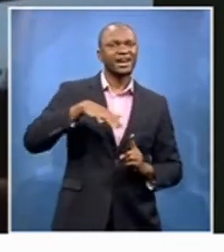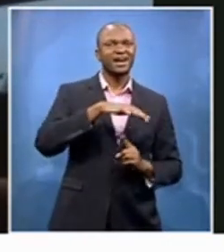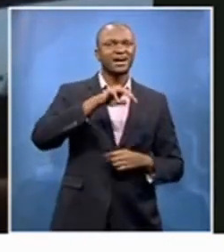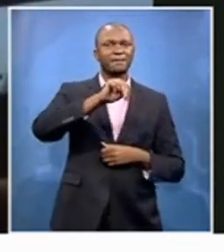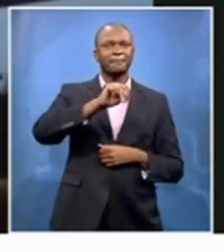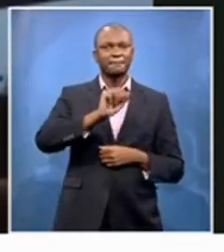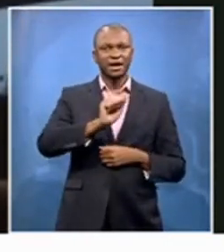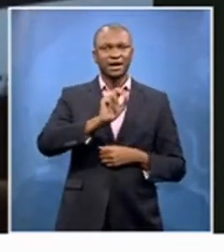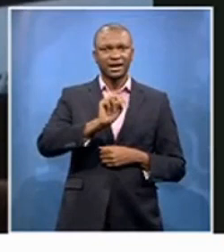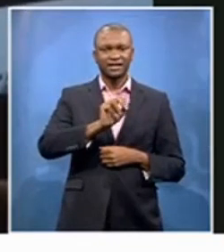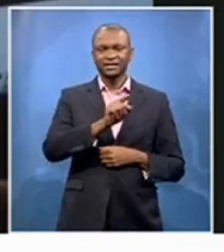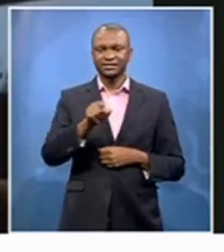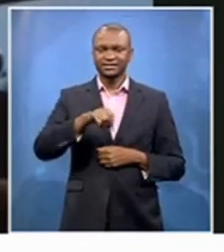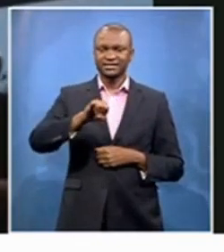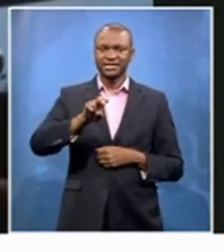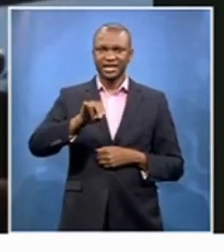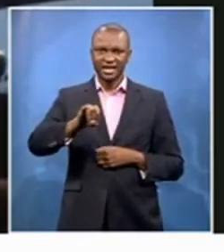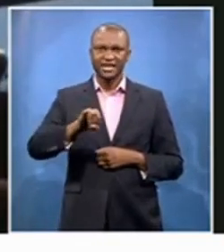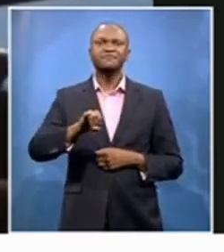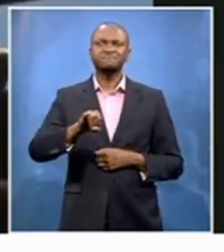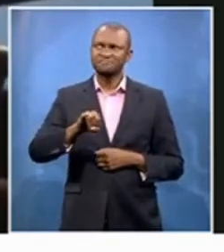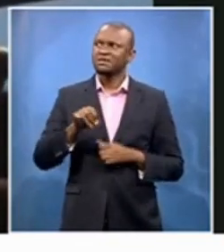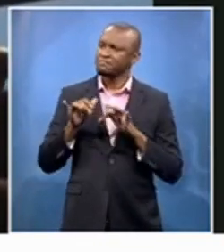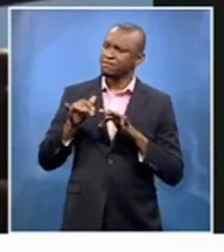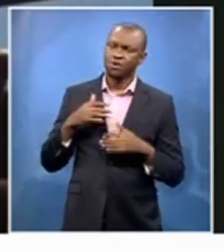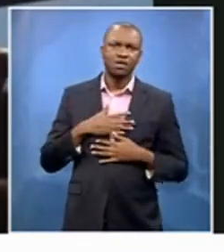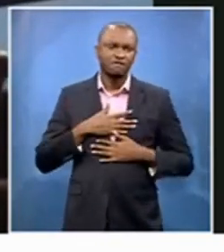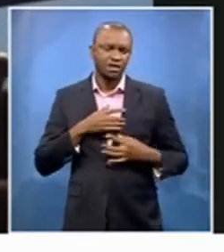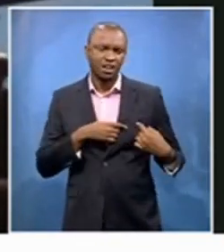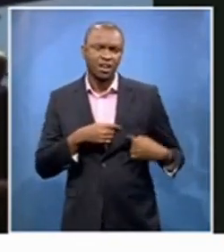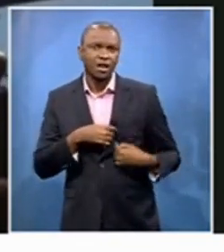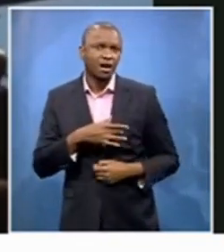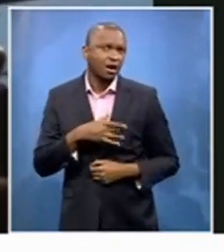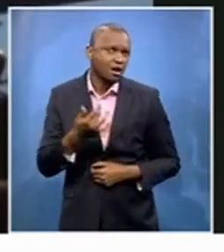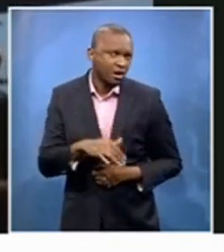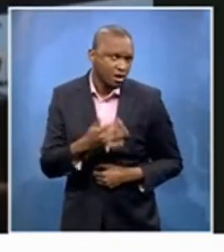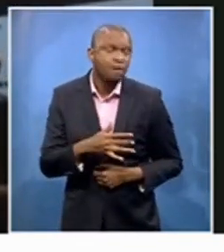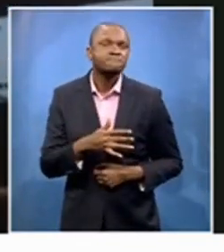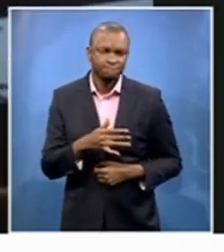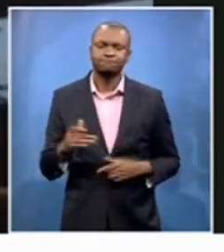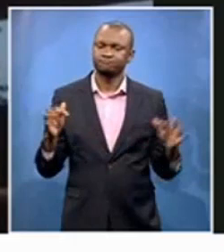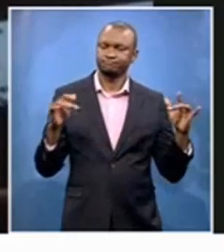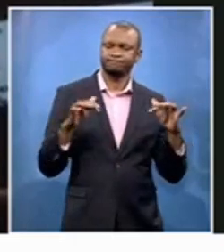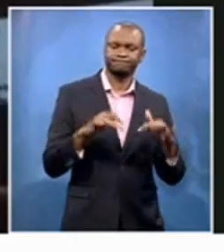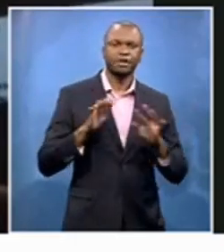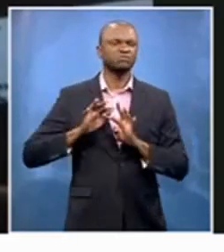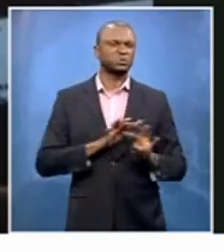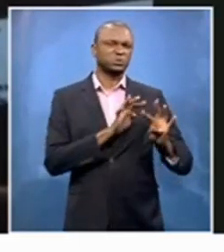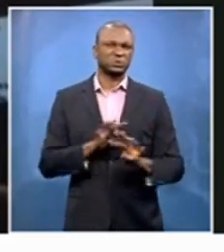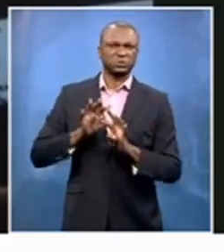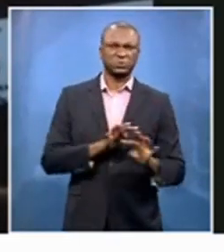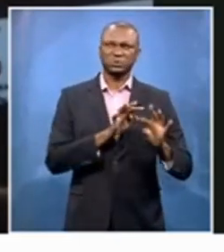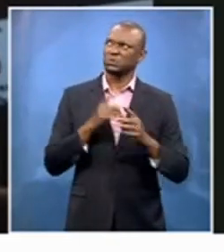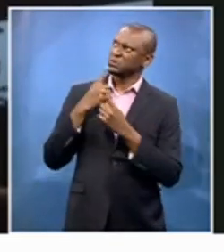kahle batheleke kamanzini batovisa ukukhala kwabo ngalendlela lesidumeteka ngalo kule live kutembusa afena